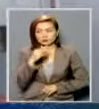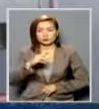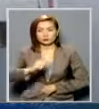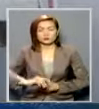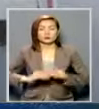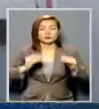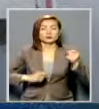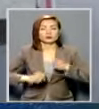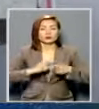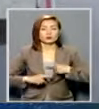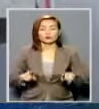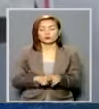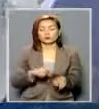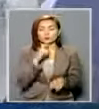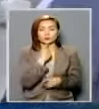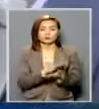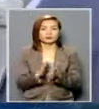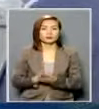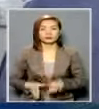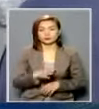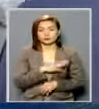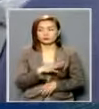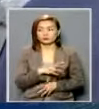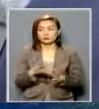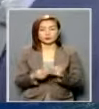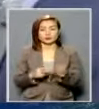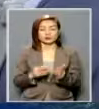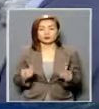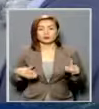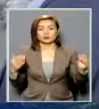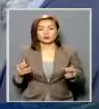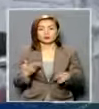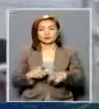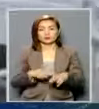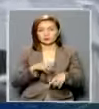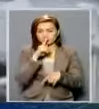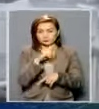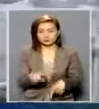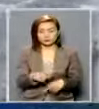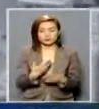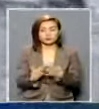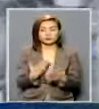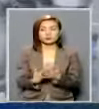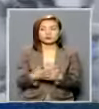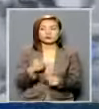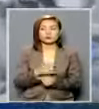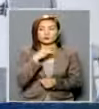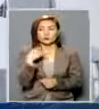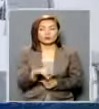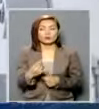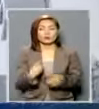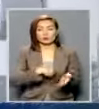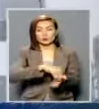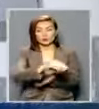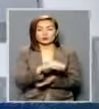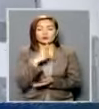валютаның өсуі кәсіпкерлерге де оңай соғып отырған жоқ. Әлбетте бағаның өсуіне бұл түрткі болатыны рас. Мәселен, негізі Ресейден тауар сатып